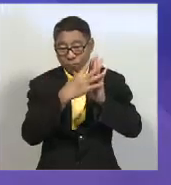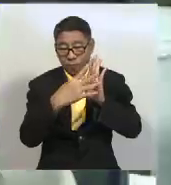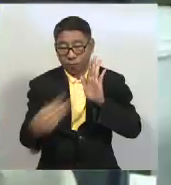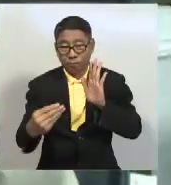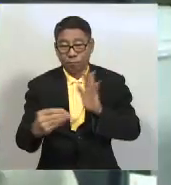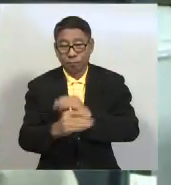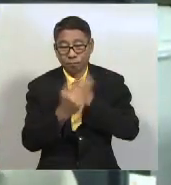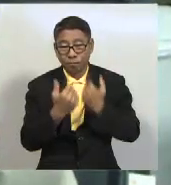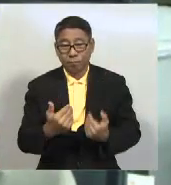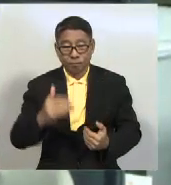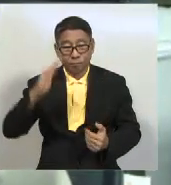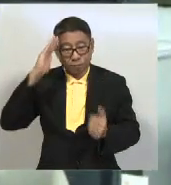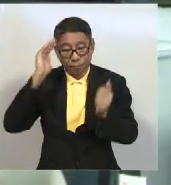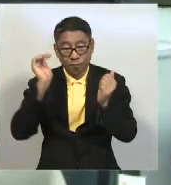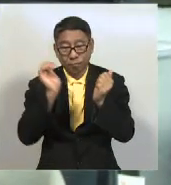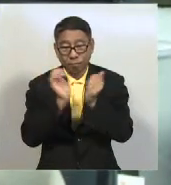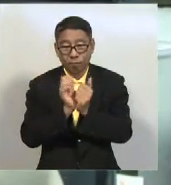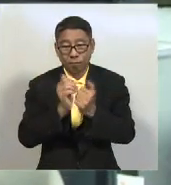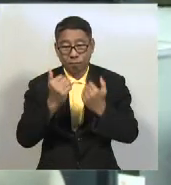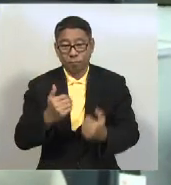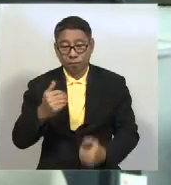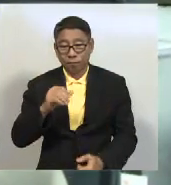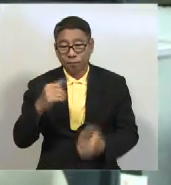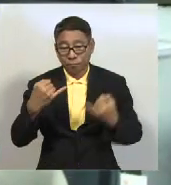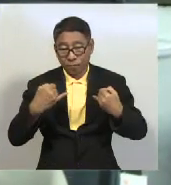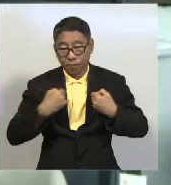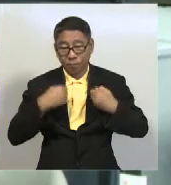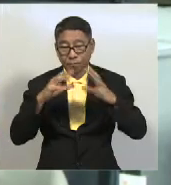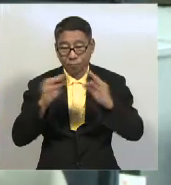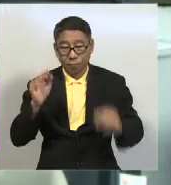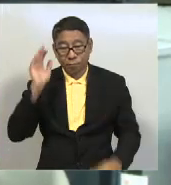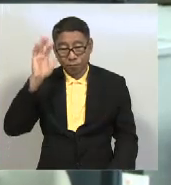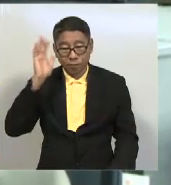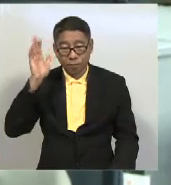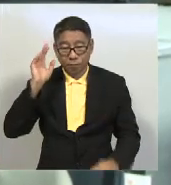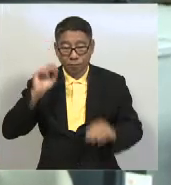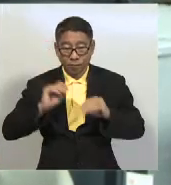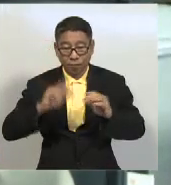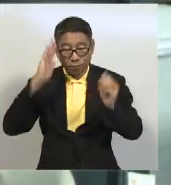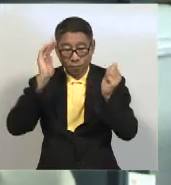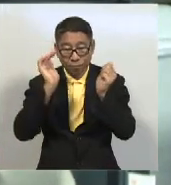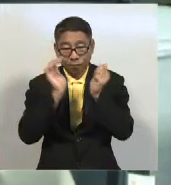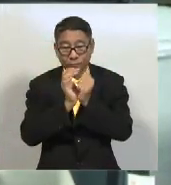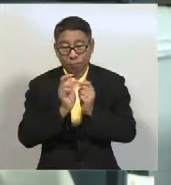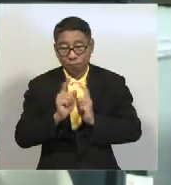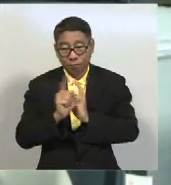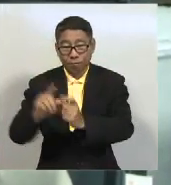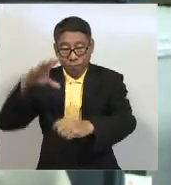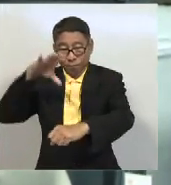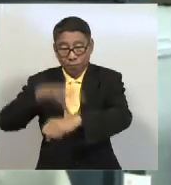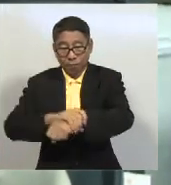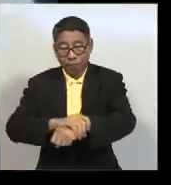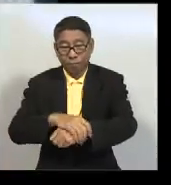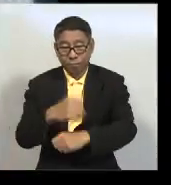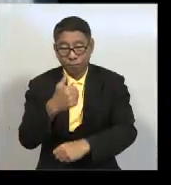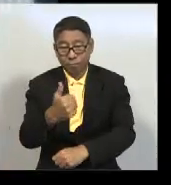โดยร้อยตำรวจเอกอมรินทร์วงตาแสงพนักงานสอบสวนเจ้าของคดีเนี่ยเปิดเผยว่าตำรวจชุดสืบสวนได้ติดตามจับกุมผู้ก่อเห